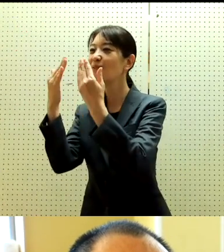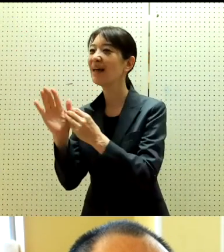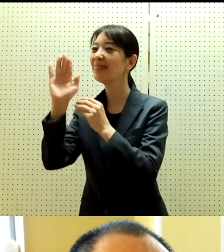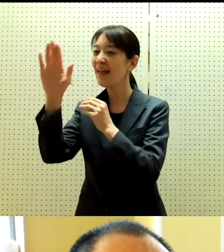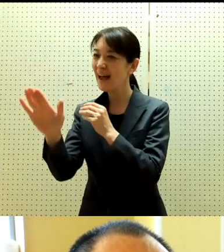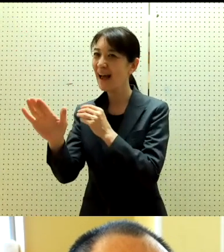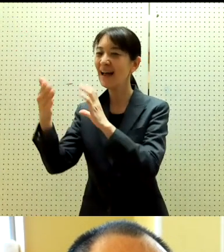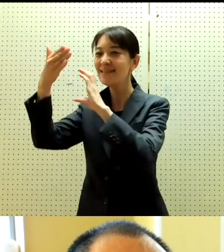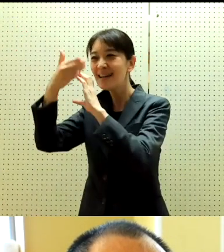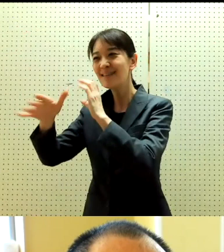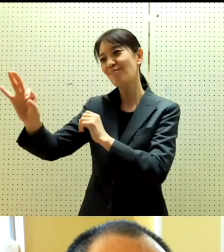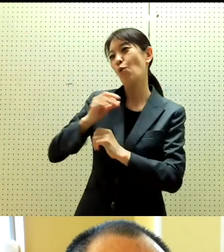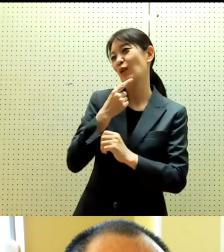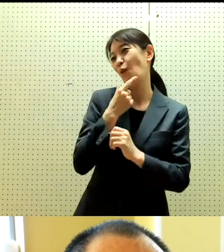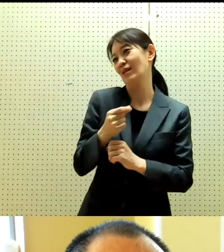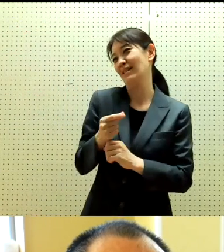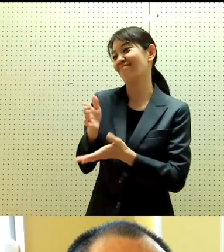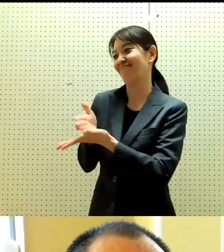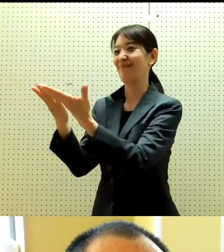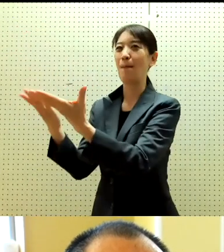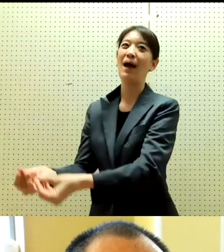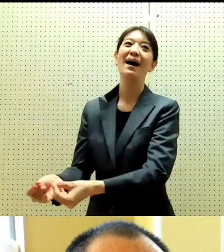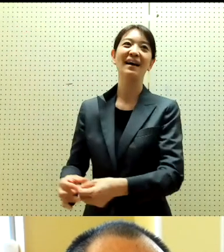愛らしい実践ですね。